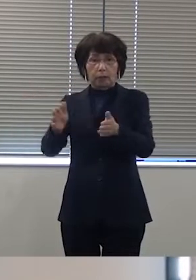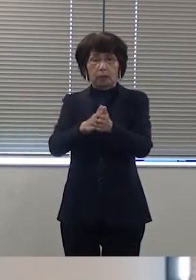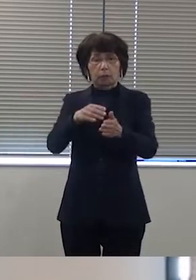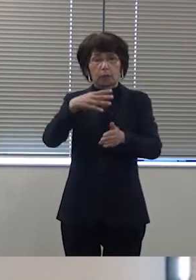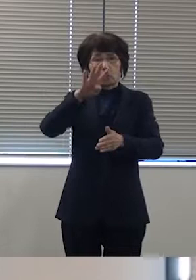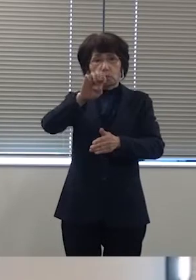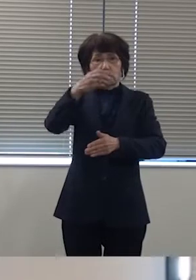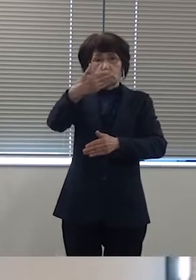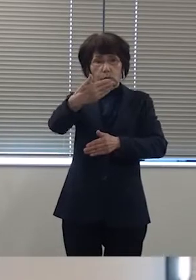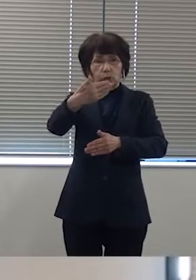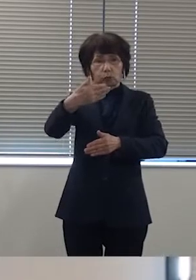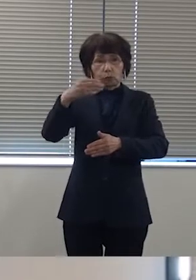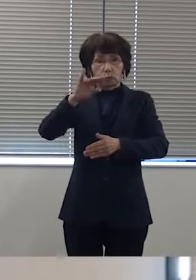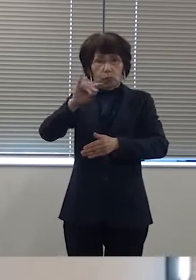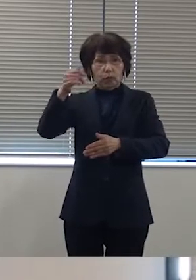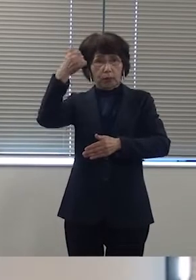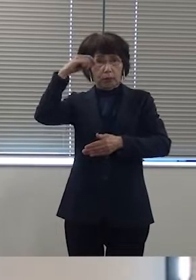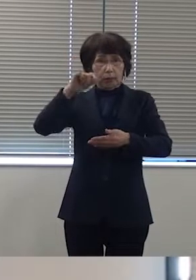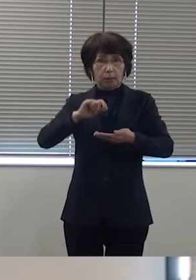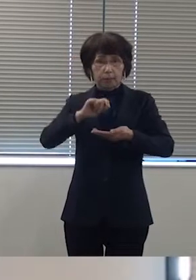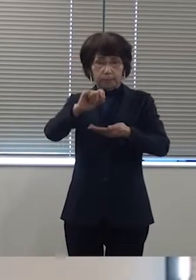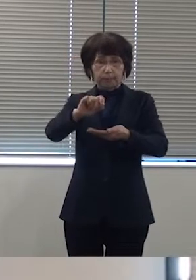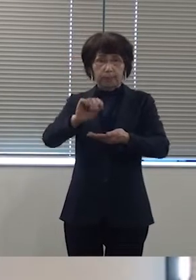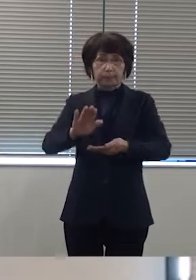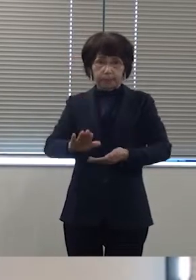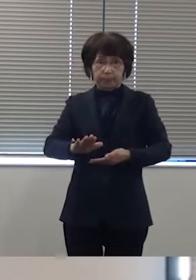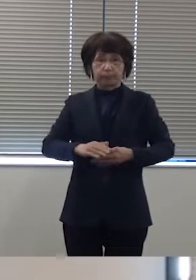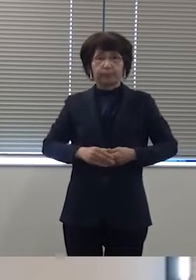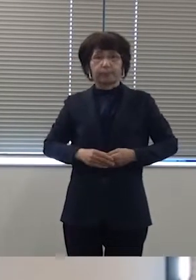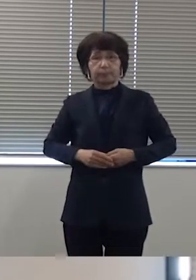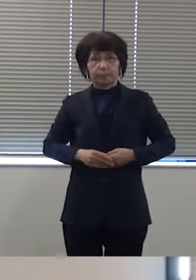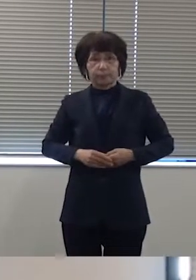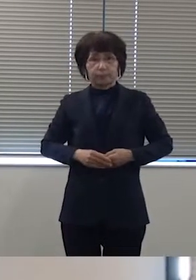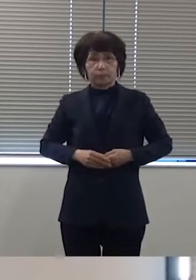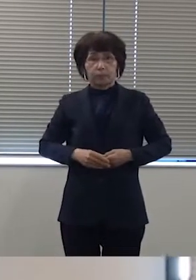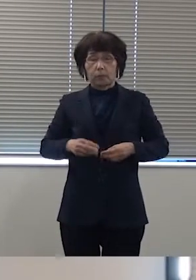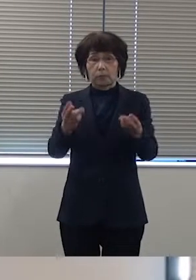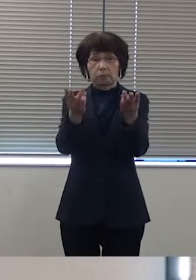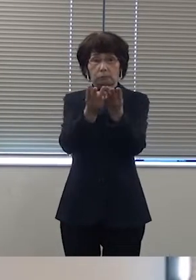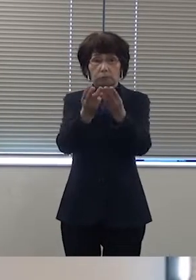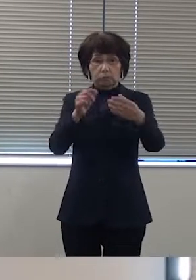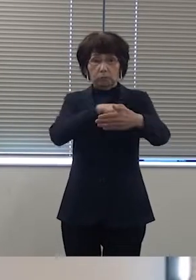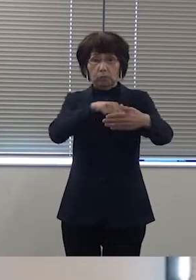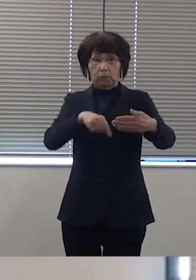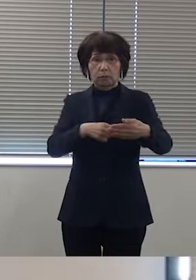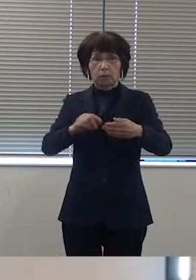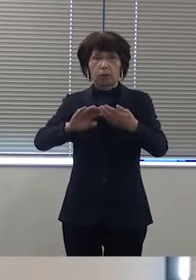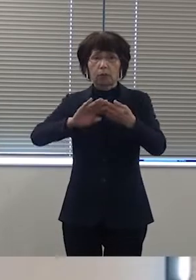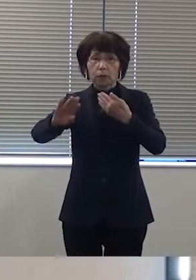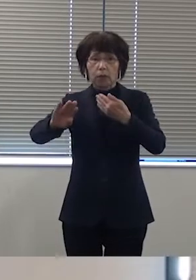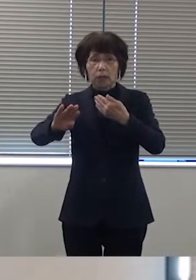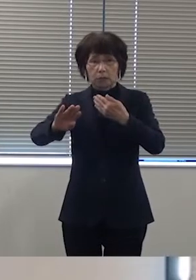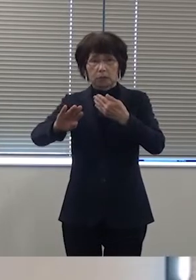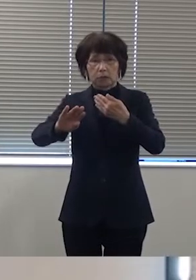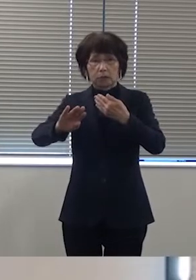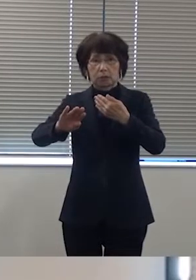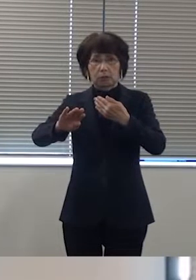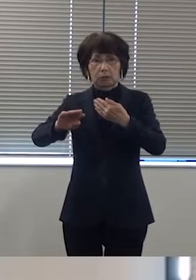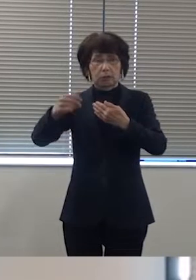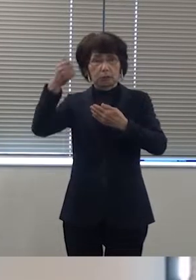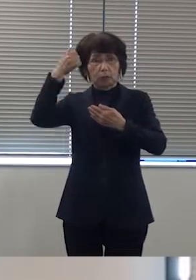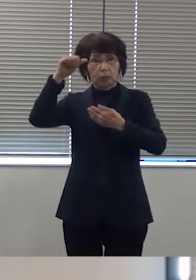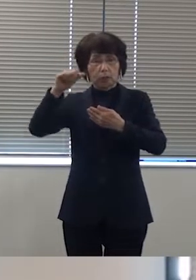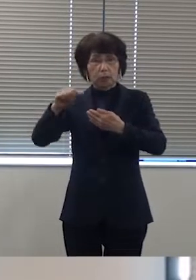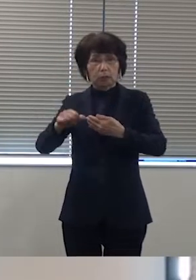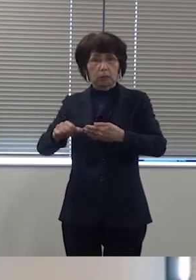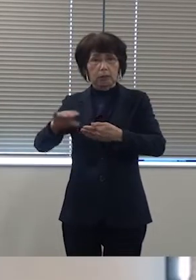の49件の議案ということになっております。でこの件数に含まれてない人事案件が